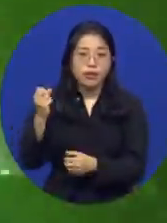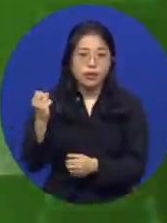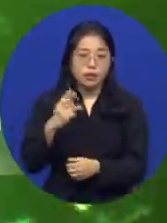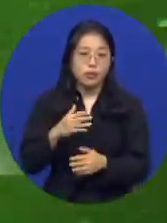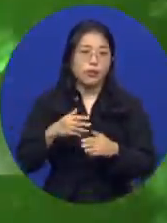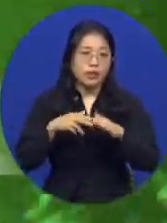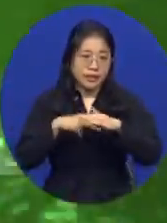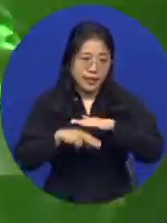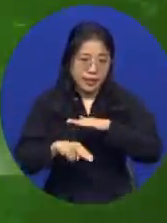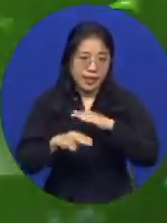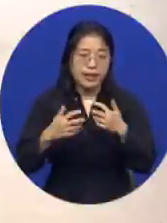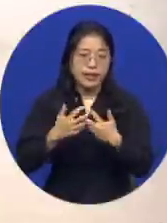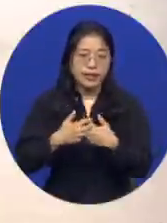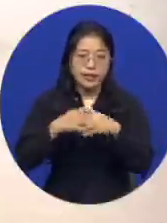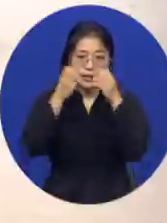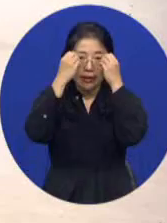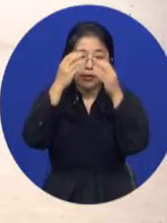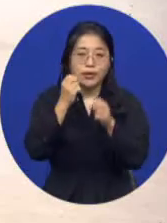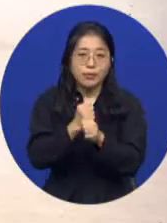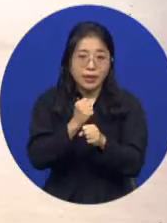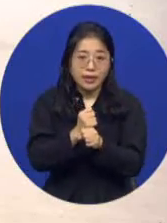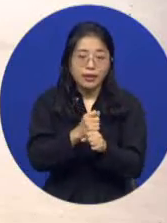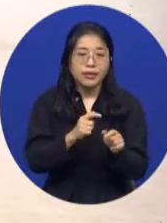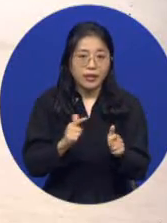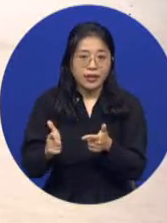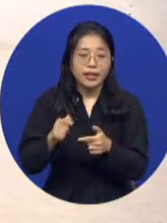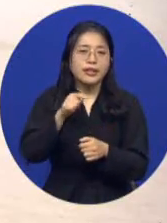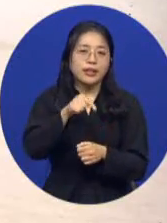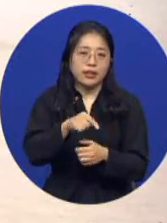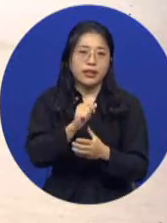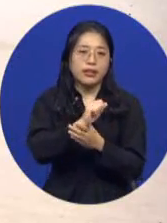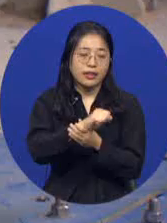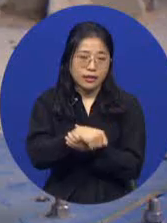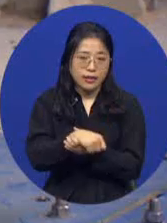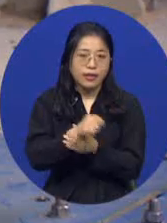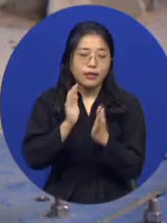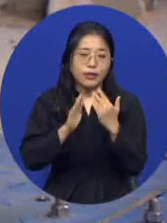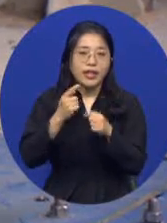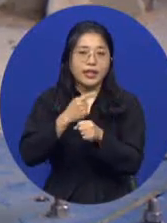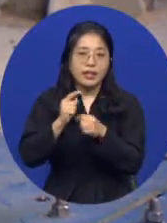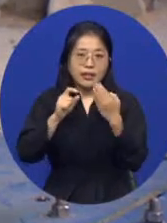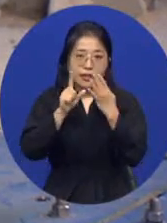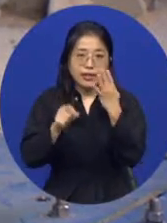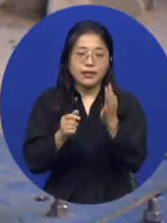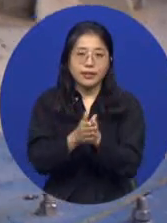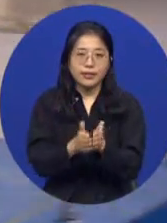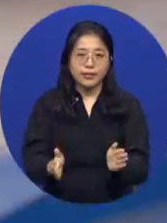사업은 실시 설계와 인허가 등을 거쳐 내년 4월 착공될 예정입니다.